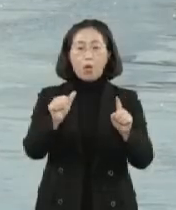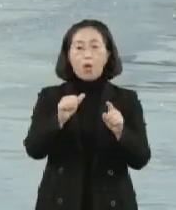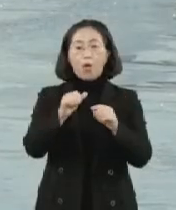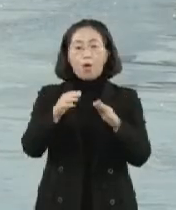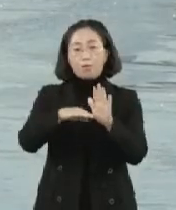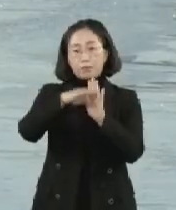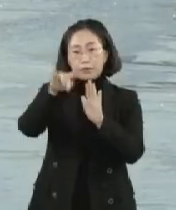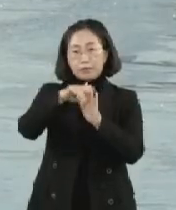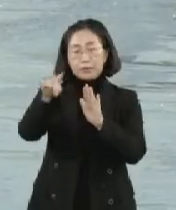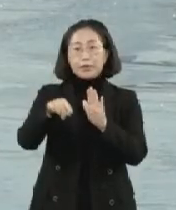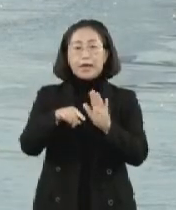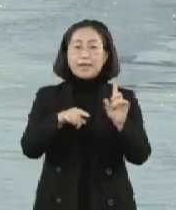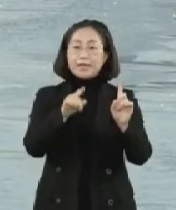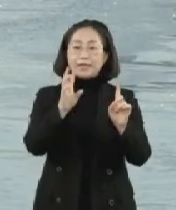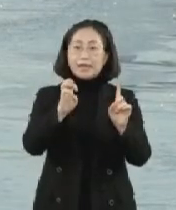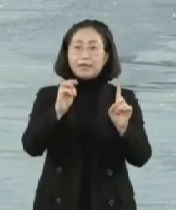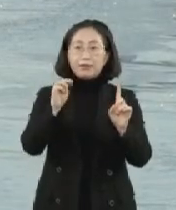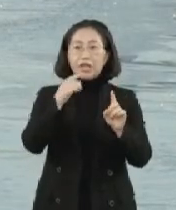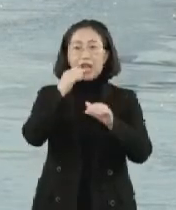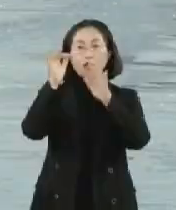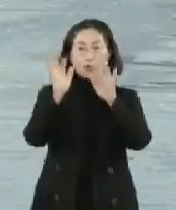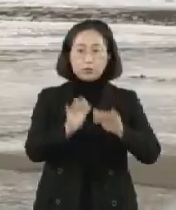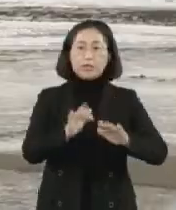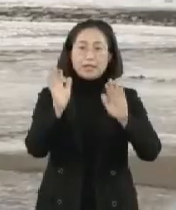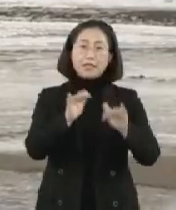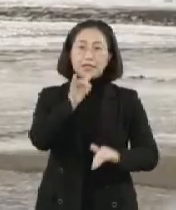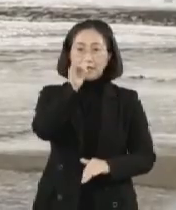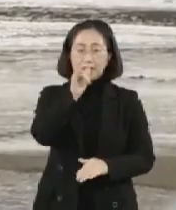지역에는 1cm 내외로 눈이 오겠습니다